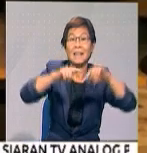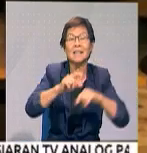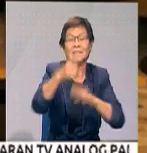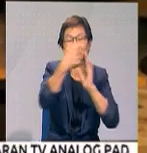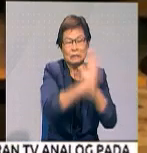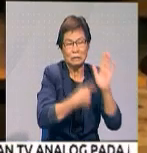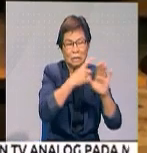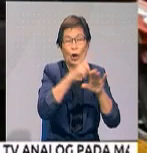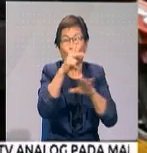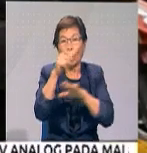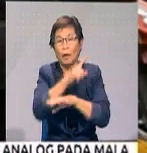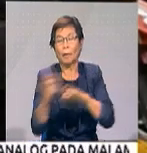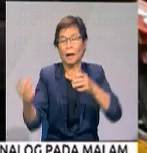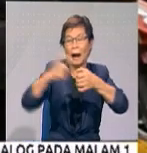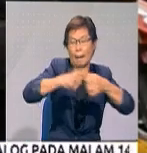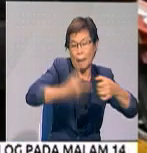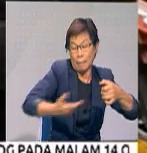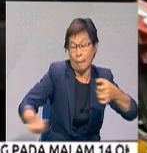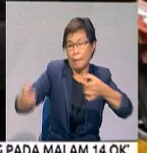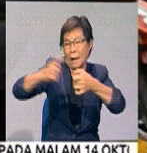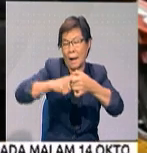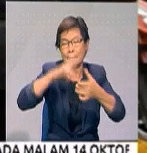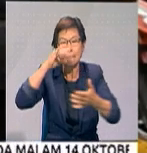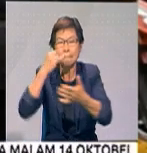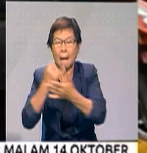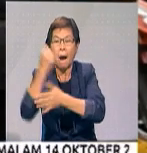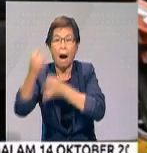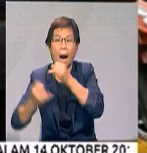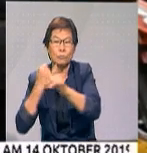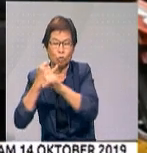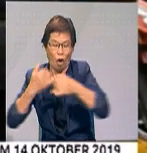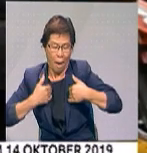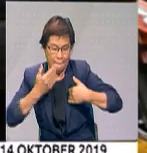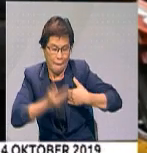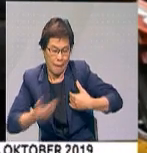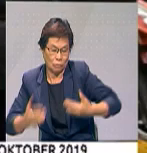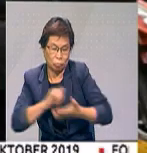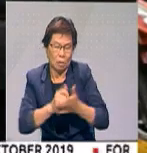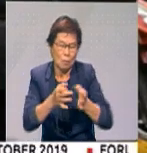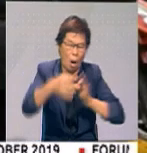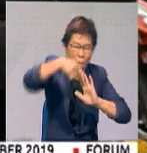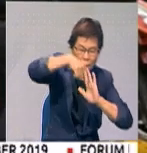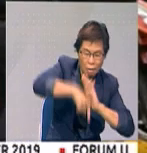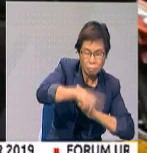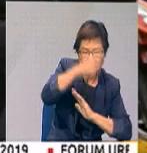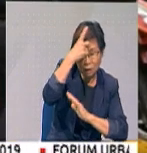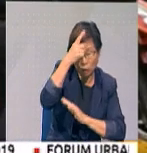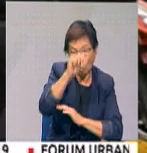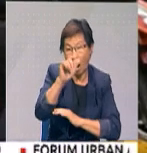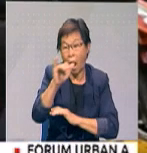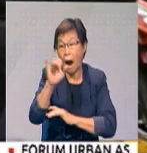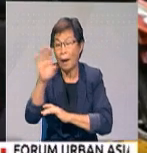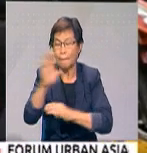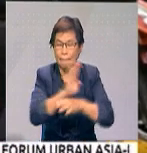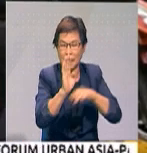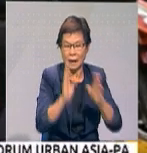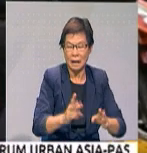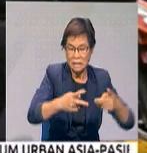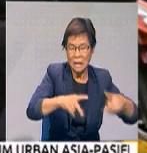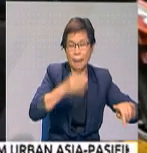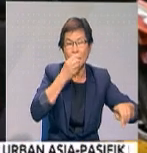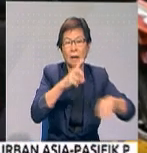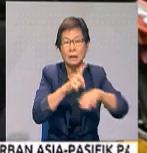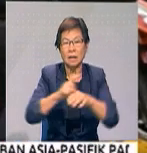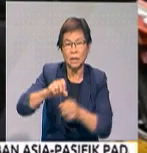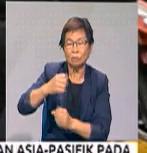memiliki barangan berkaitan kumpulan pengganas antarabangsa berkenaan. Mengulas lanjut, Dato' Ayub berkata, seorang peniaga kedai makan di